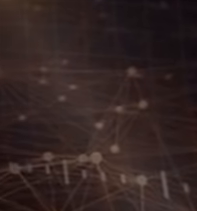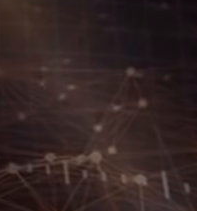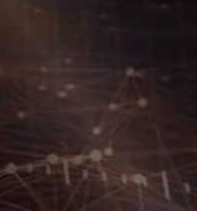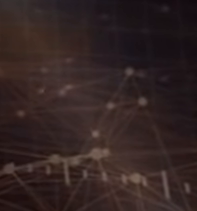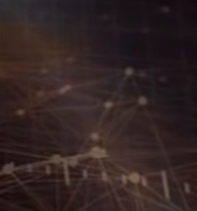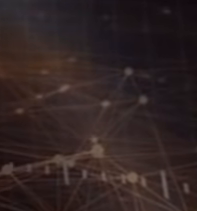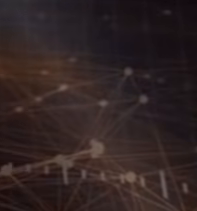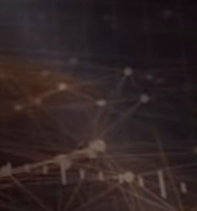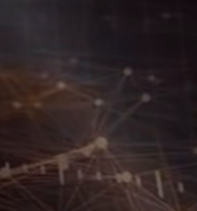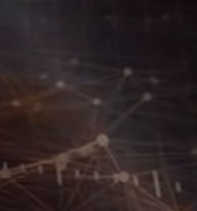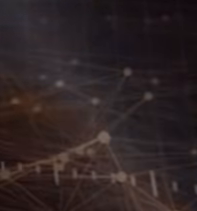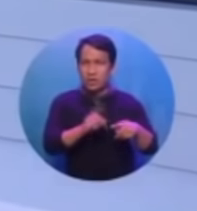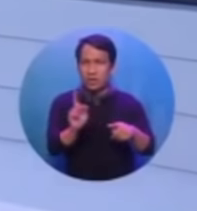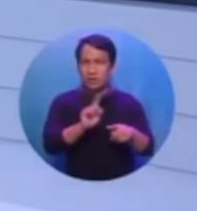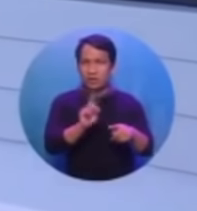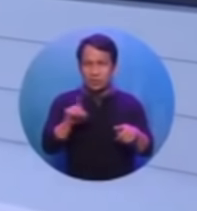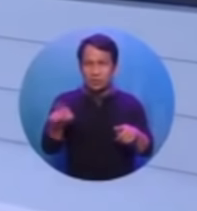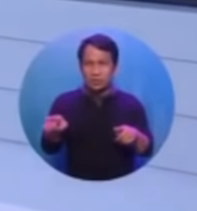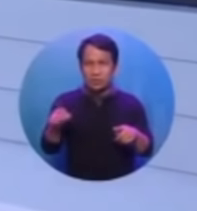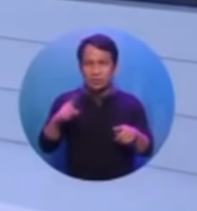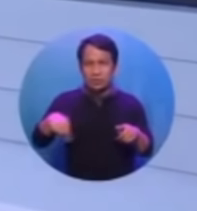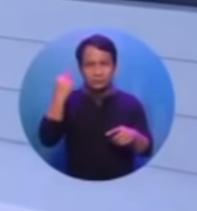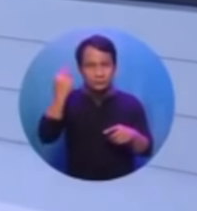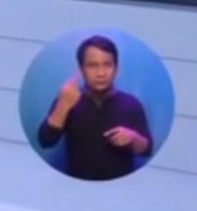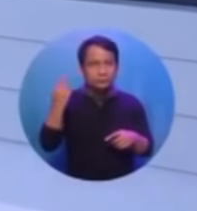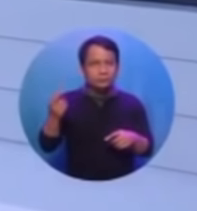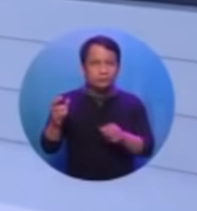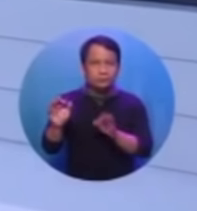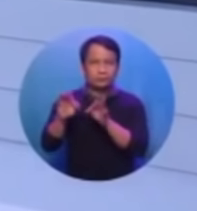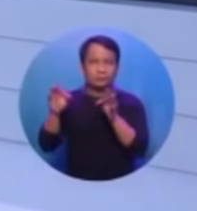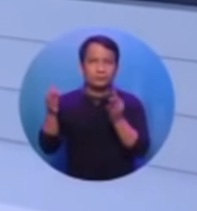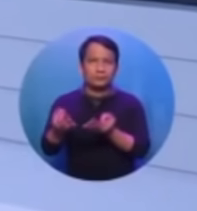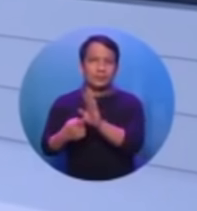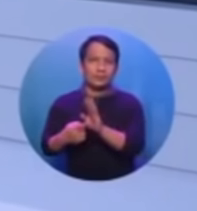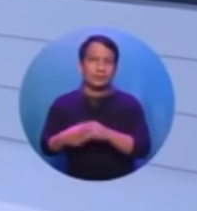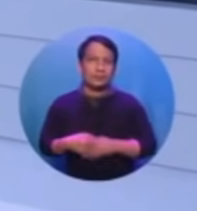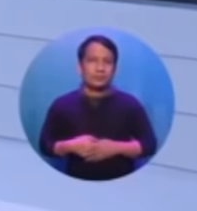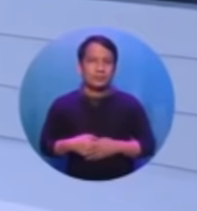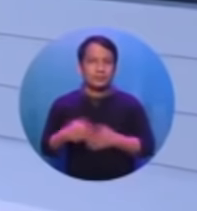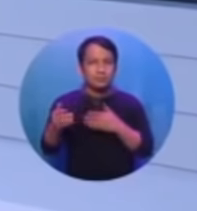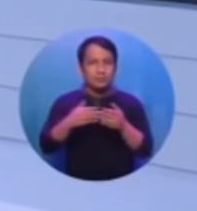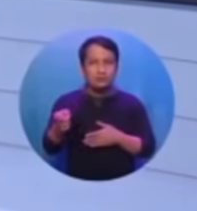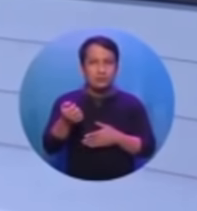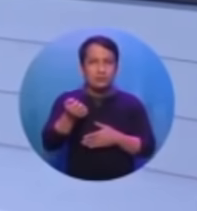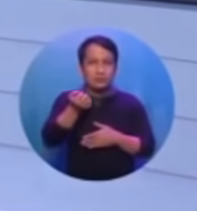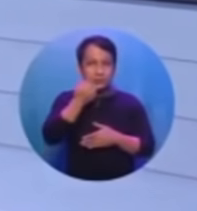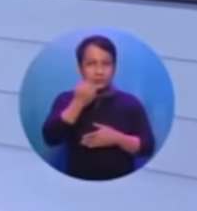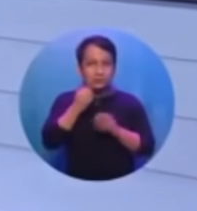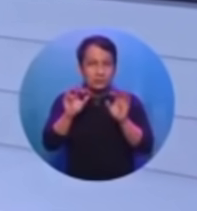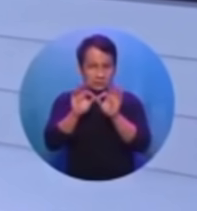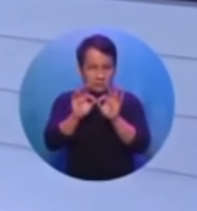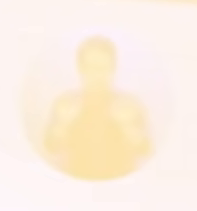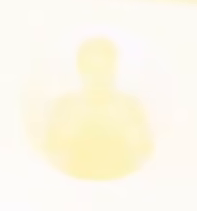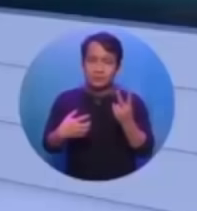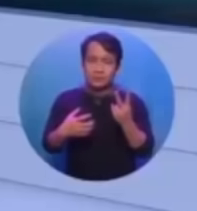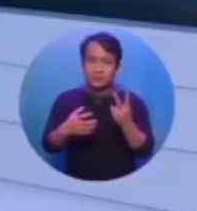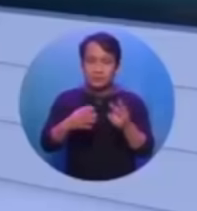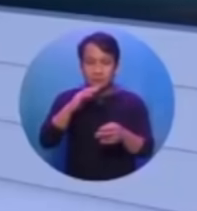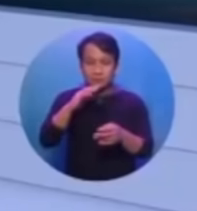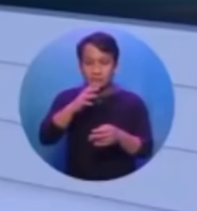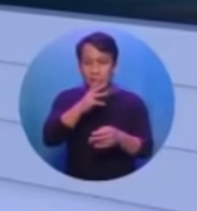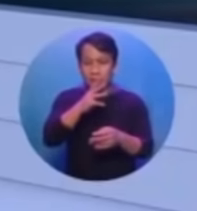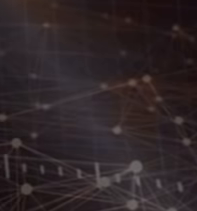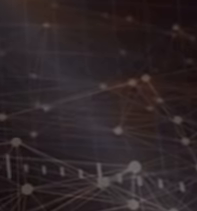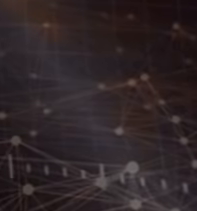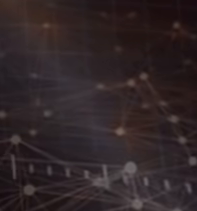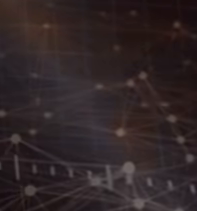kanyang pagkatao at alamin din po natin yung pong pamilya ng biktima. What went wrong? Himay-himayin po natin yan. Yung pulis